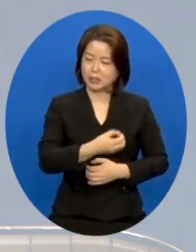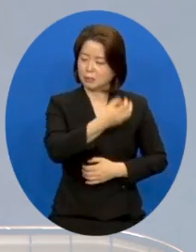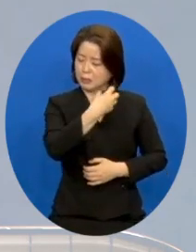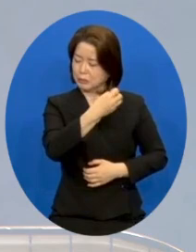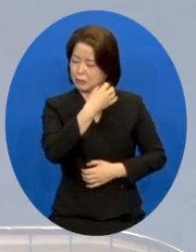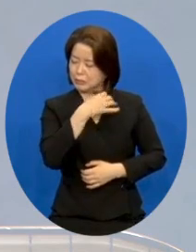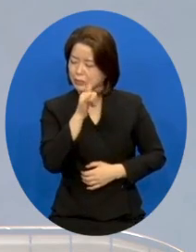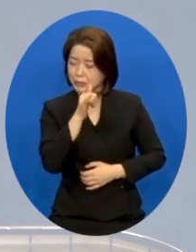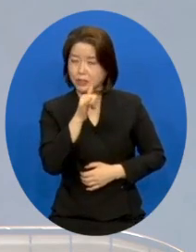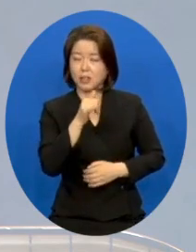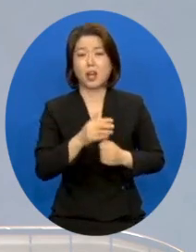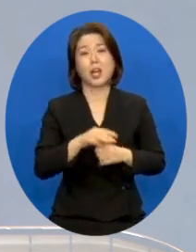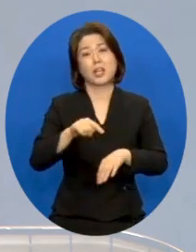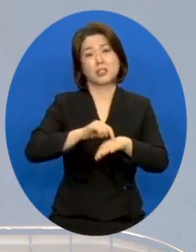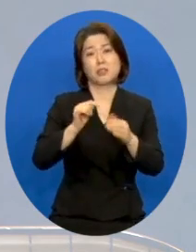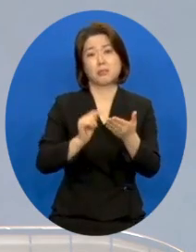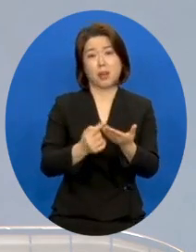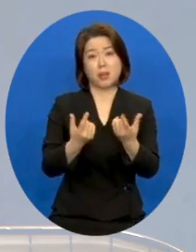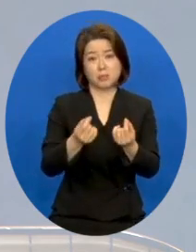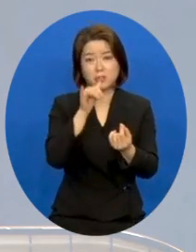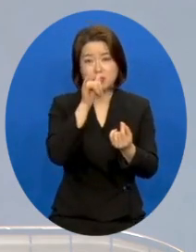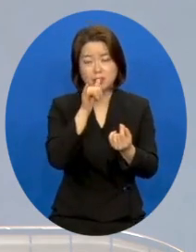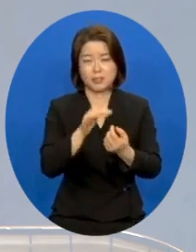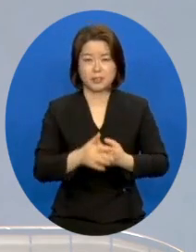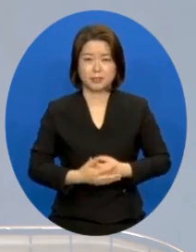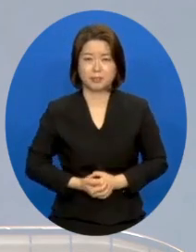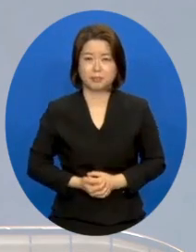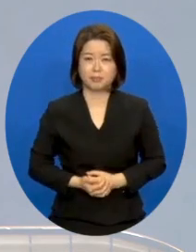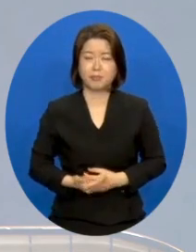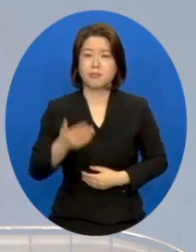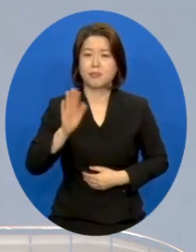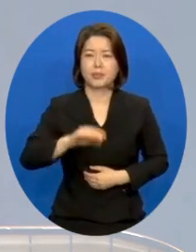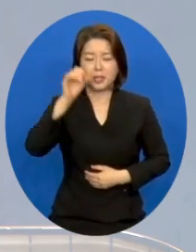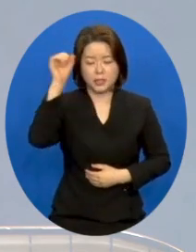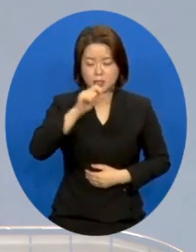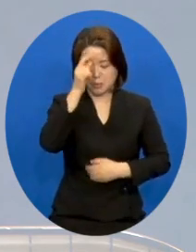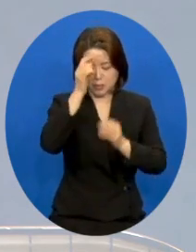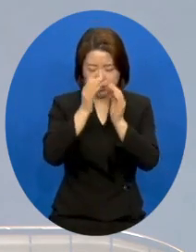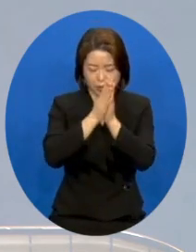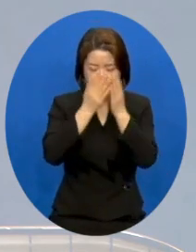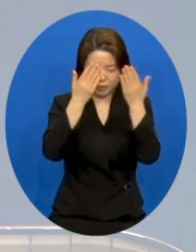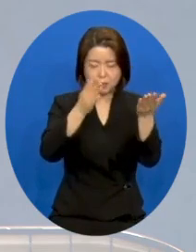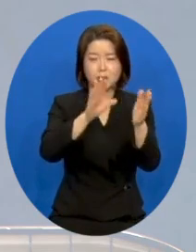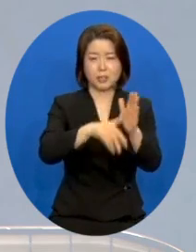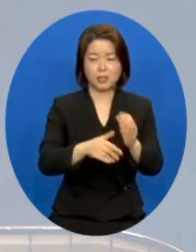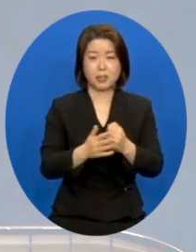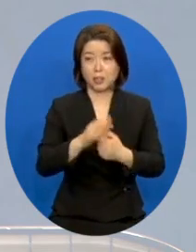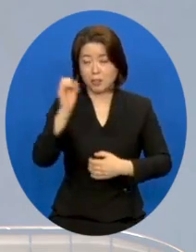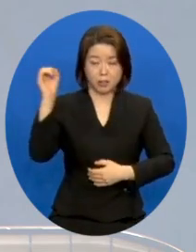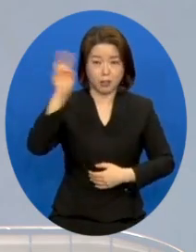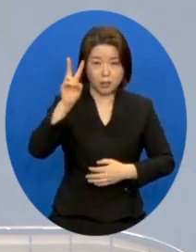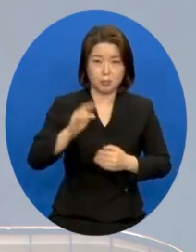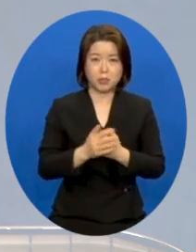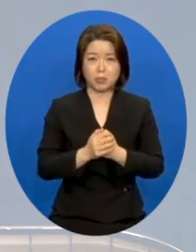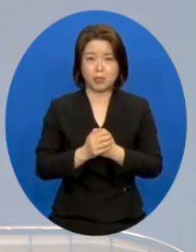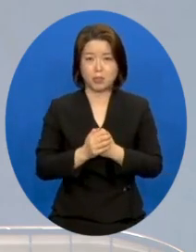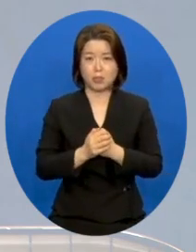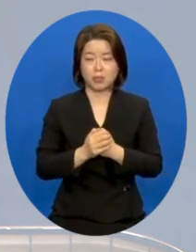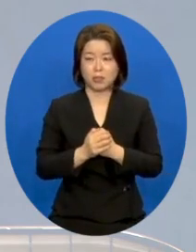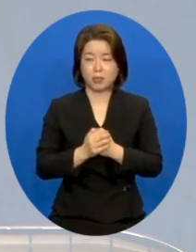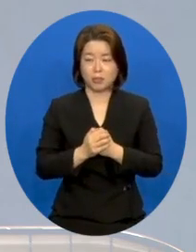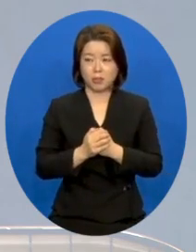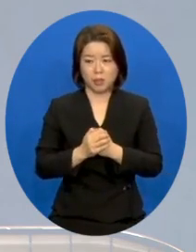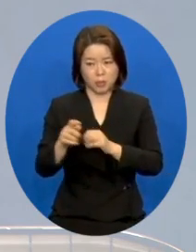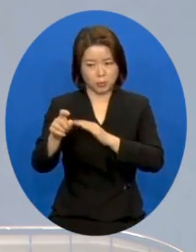4 그런 마음도 들더라고 그런데 새벽에 기도 않는데 아 갑자기 도둑이 둘이었다